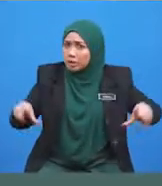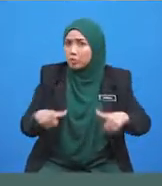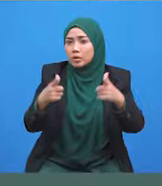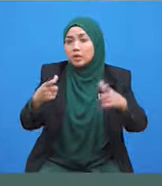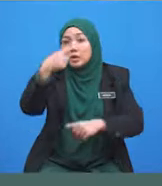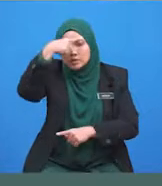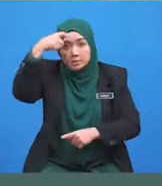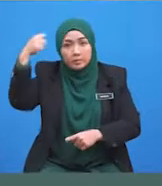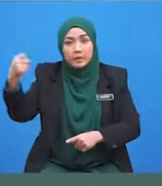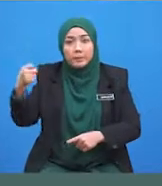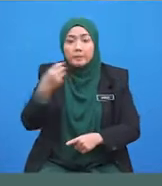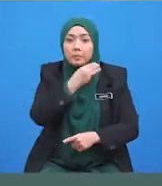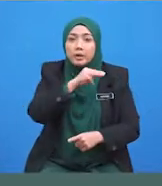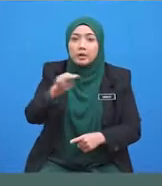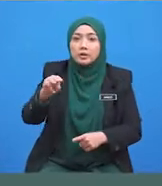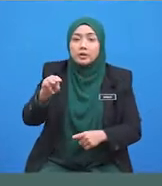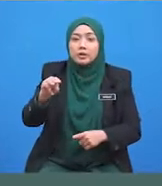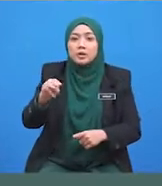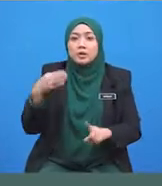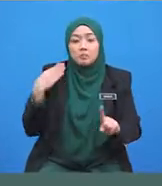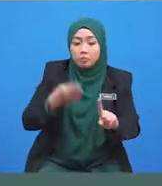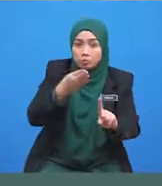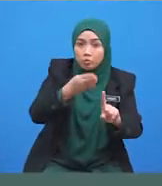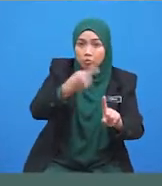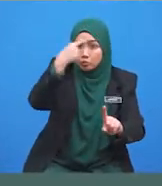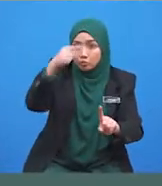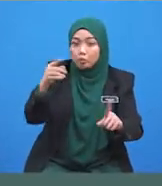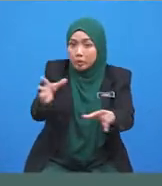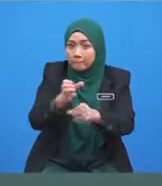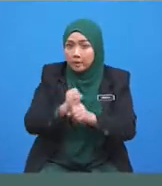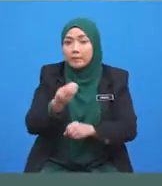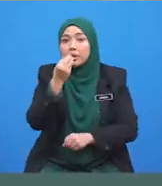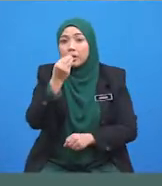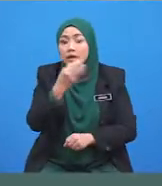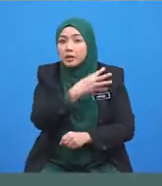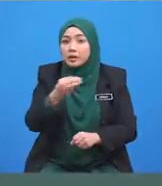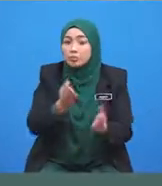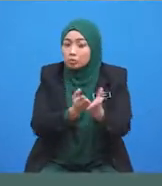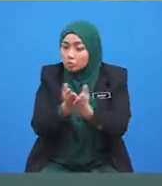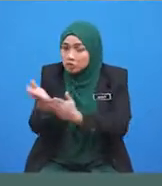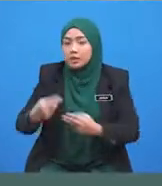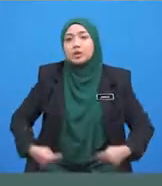Sebenarnya, mereka memburu untuk mendapatkan makanan bagi meneruskan kelangsungan hidup.